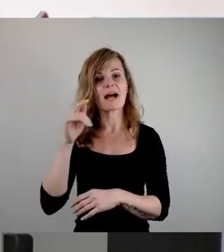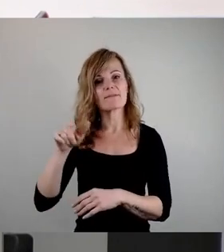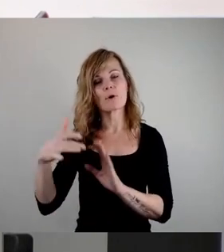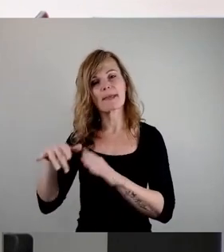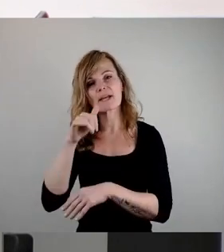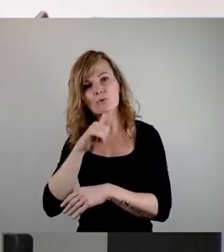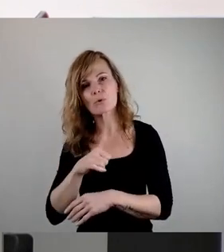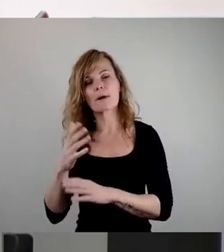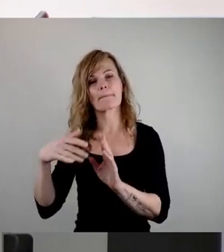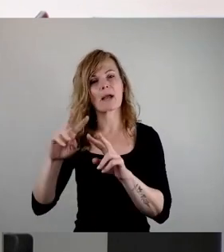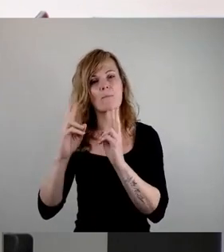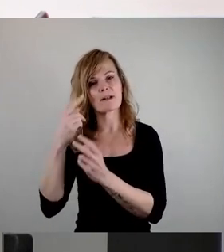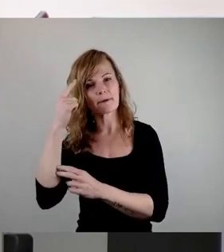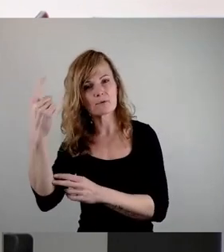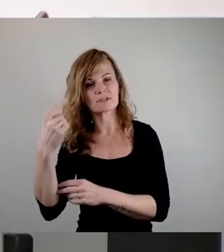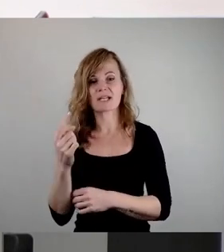bis